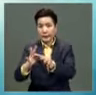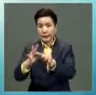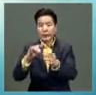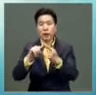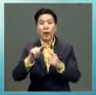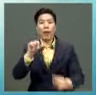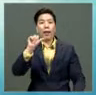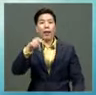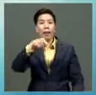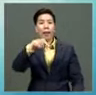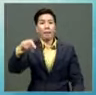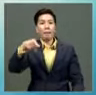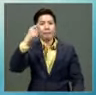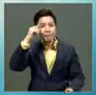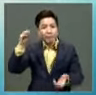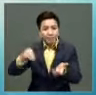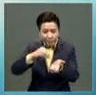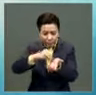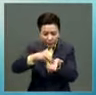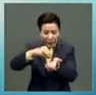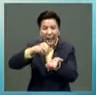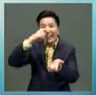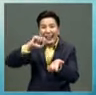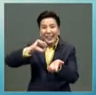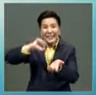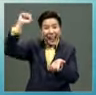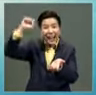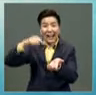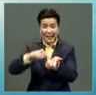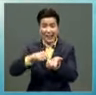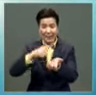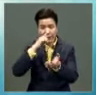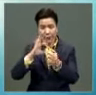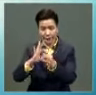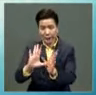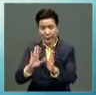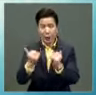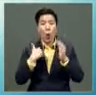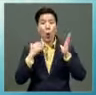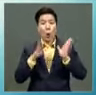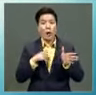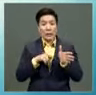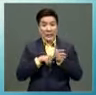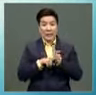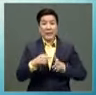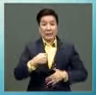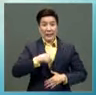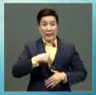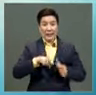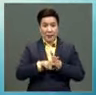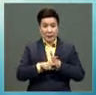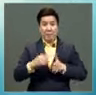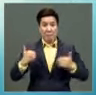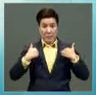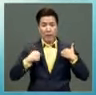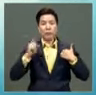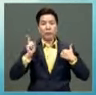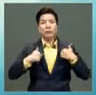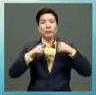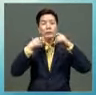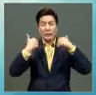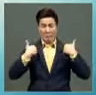ของการใช้แอปไทยชนะนะครับโดยผู้ติดเชื้อสวมหน้ากากอนามัยขณะออกไปข้างนอ